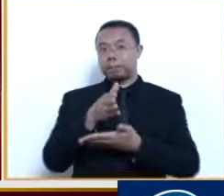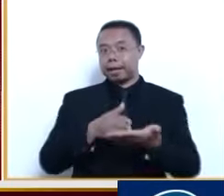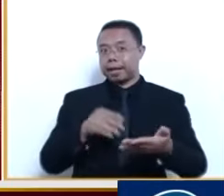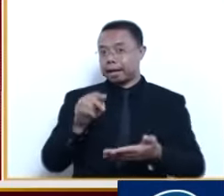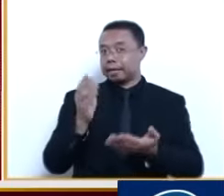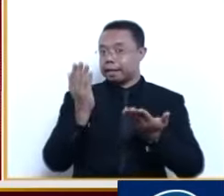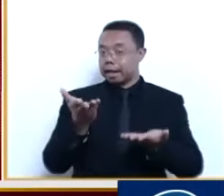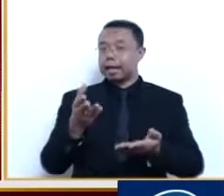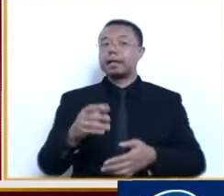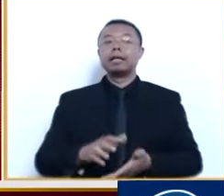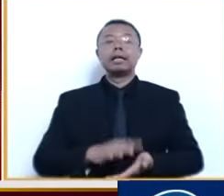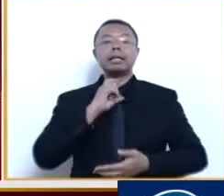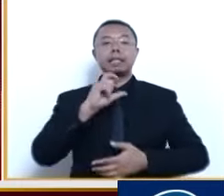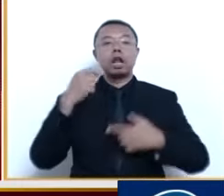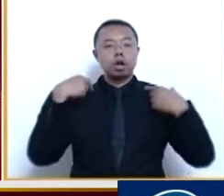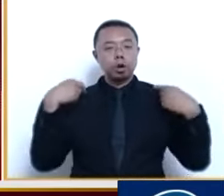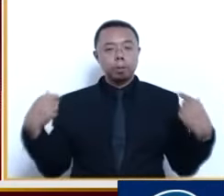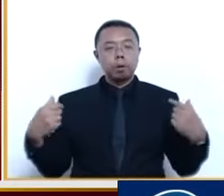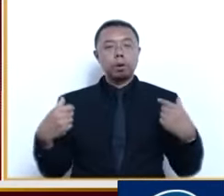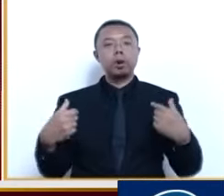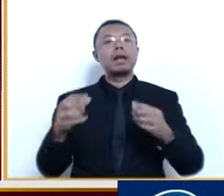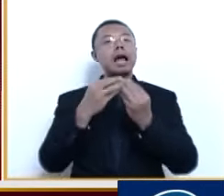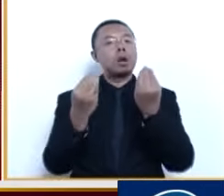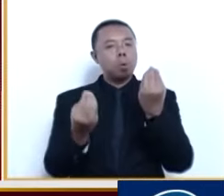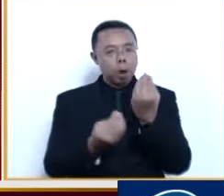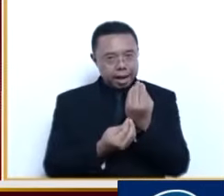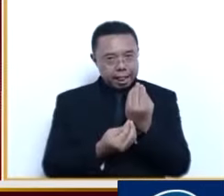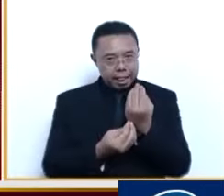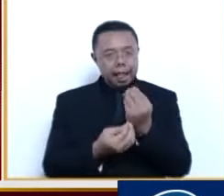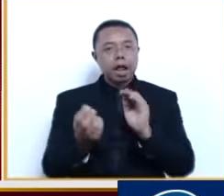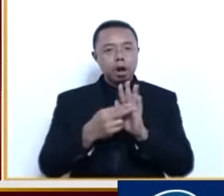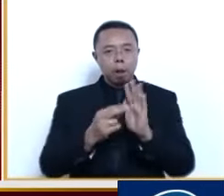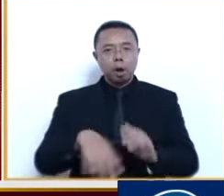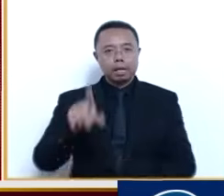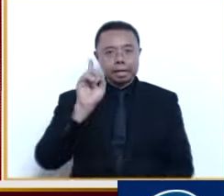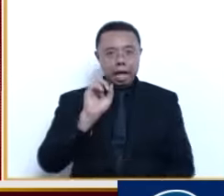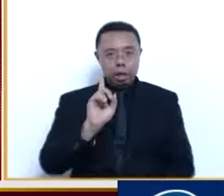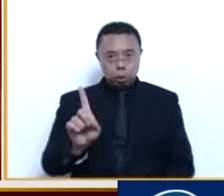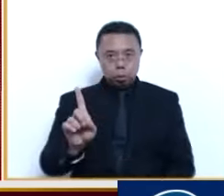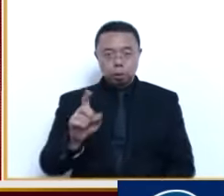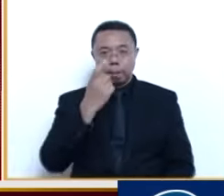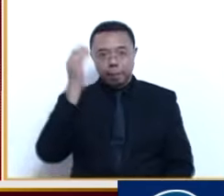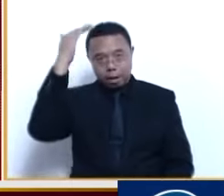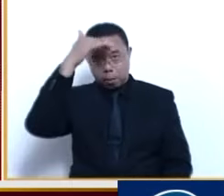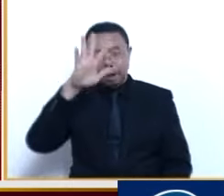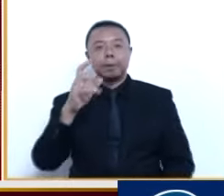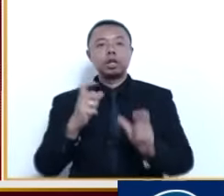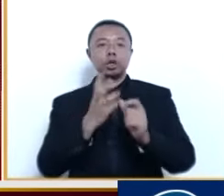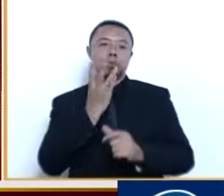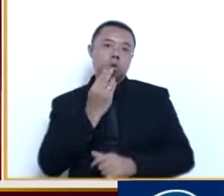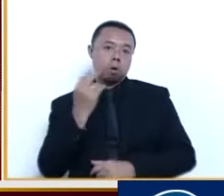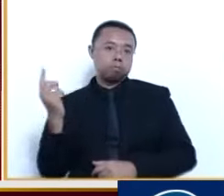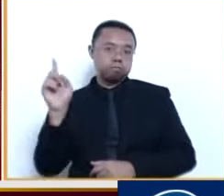persilakan kepada calon gubernur dan wakil gubernur nomor urut 1 Bapak ritwan Kamil dan bapak